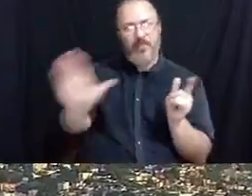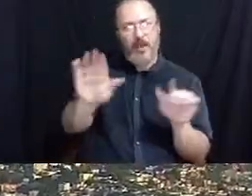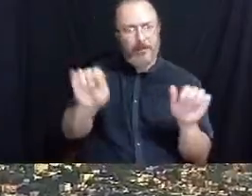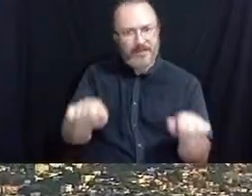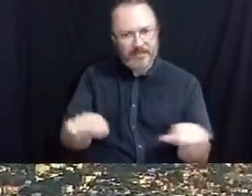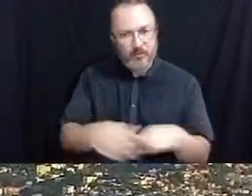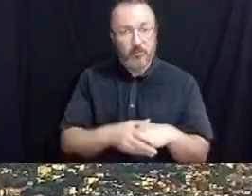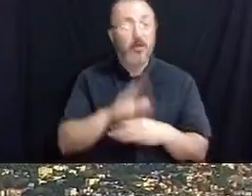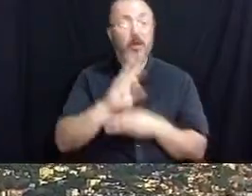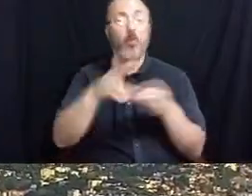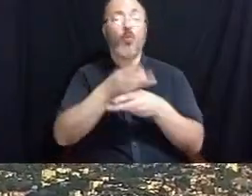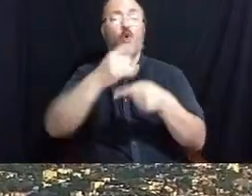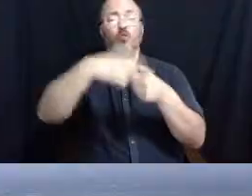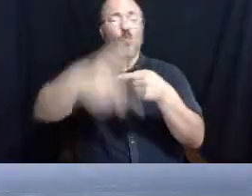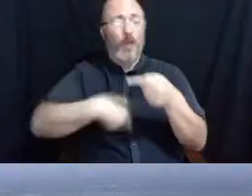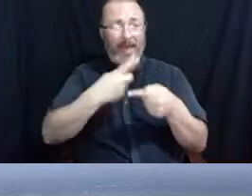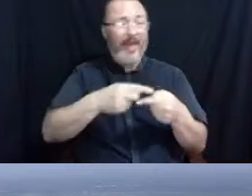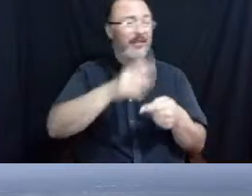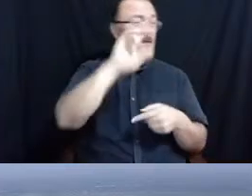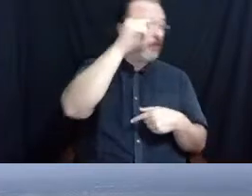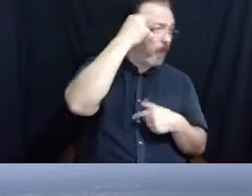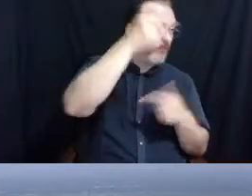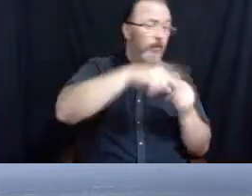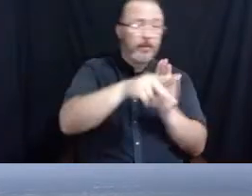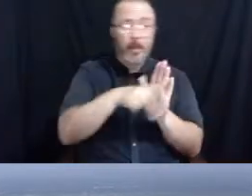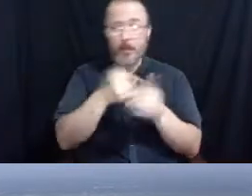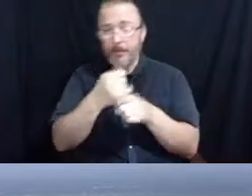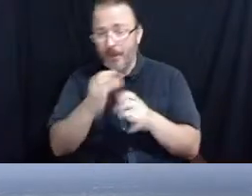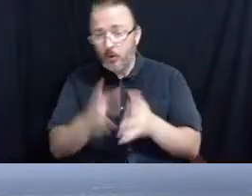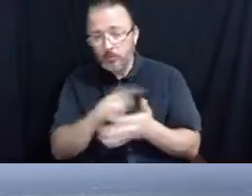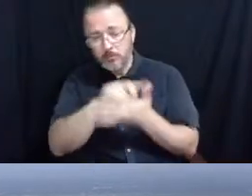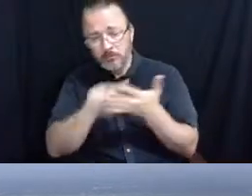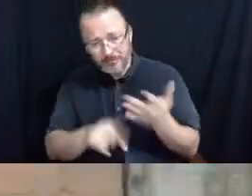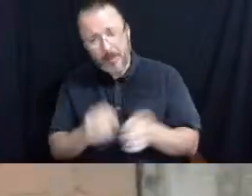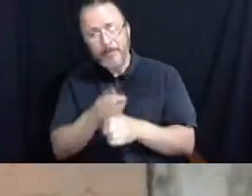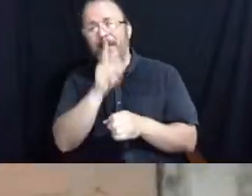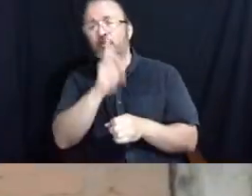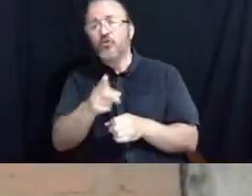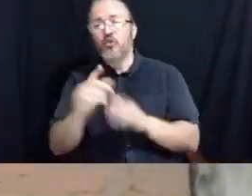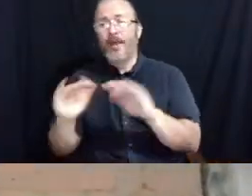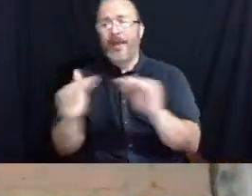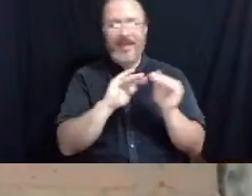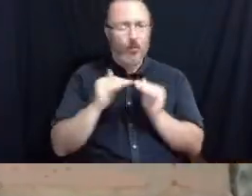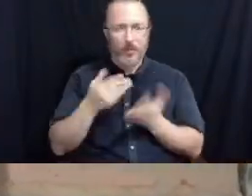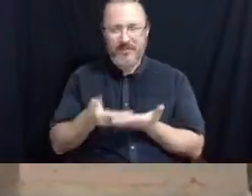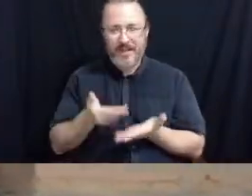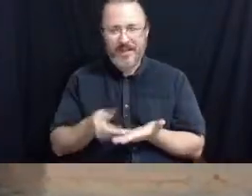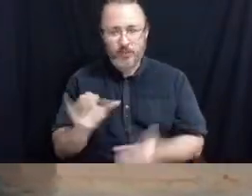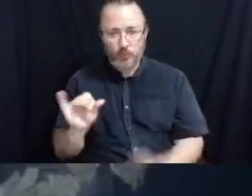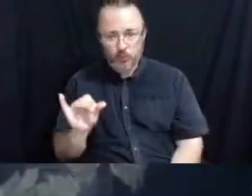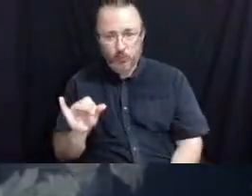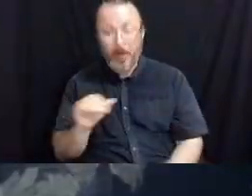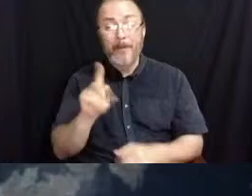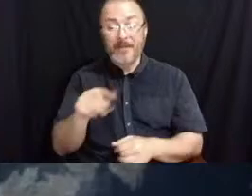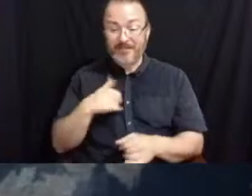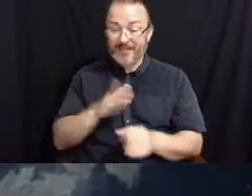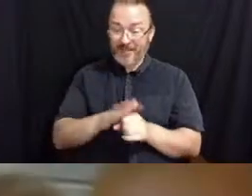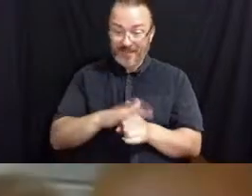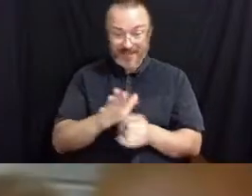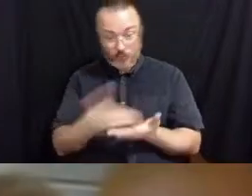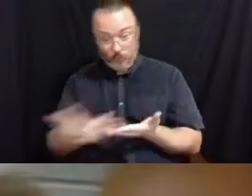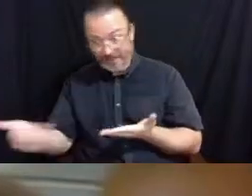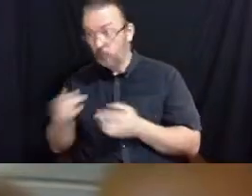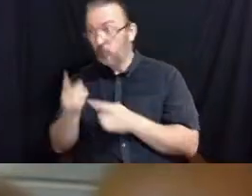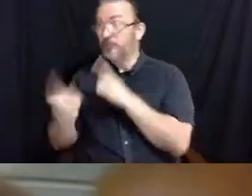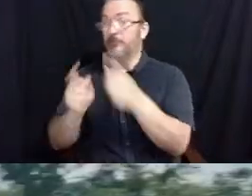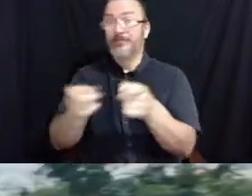Dans le monde entier, les gouvernements et les décideurs politiques devront garantir un financement équitable. Affecter les ressources aux enfants qui ont le plus de retard